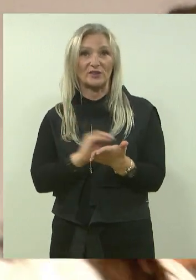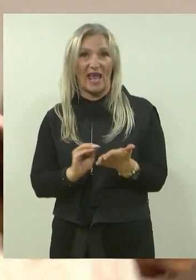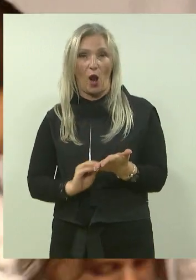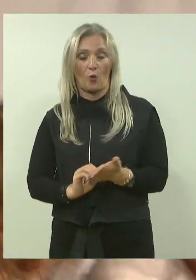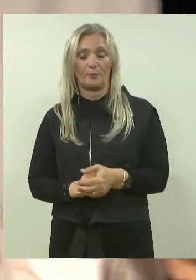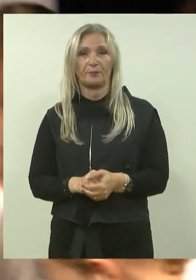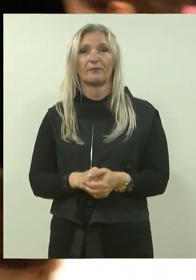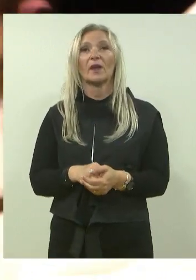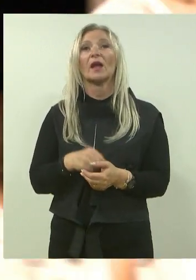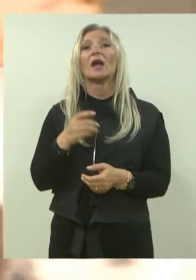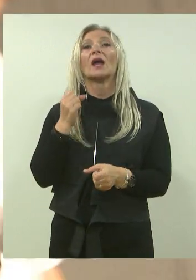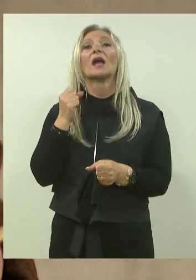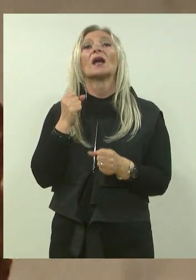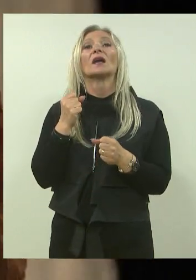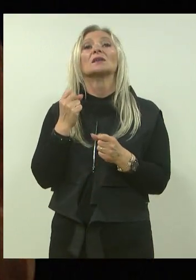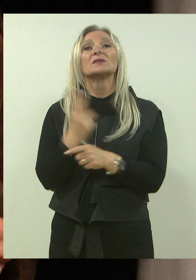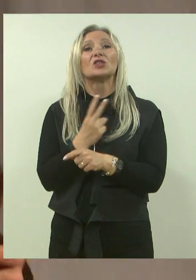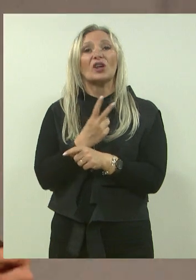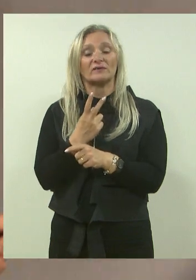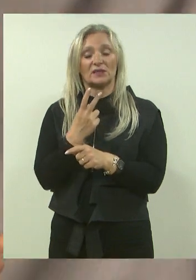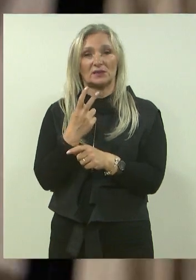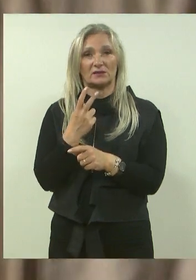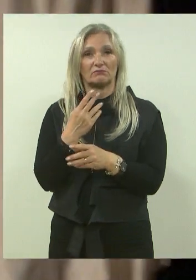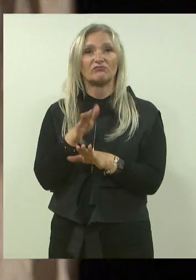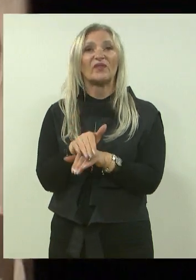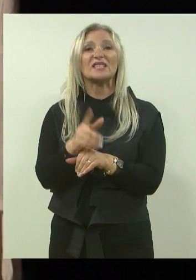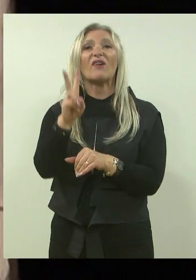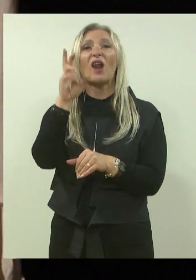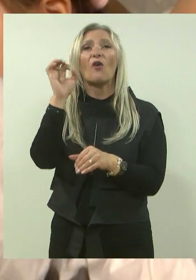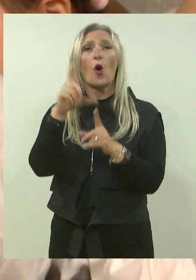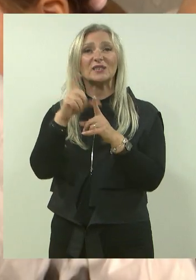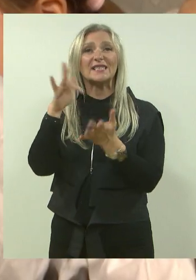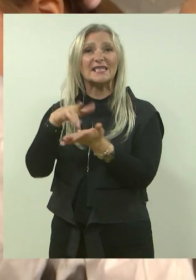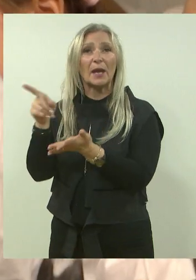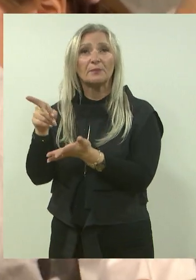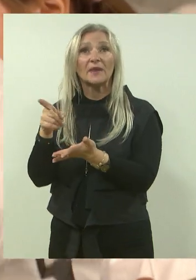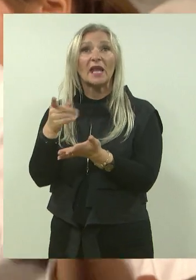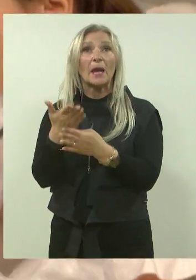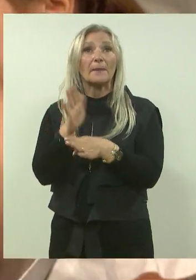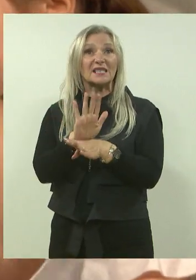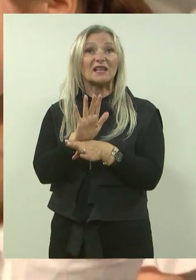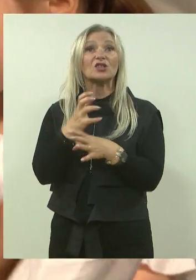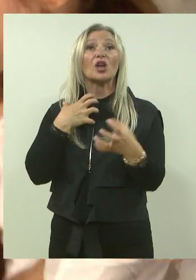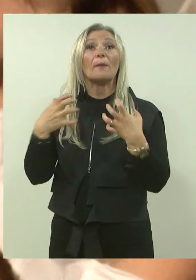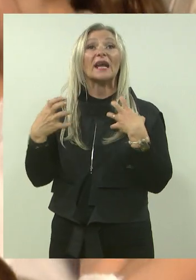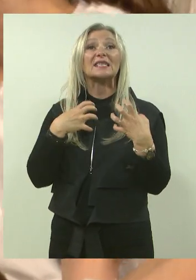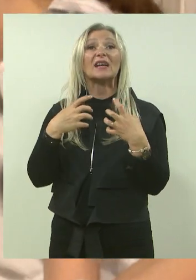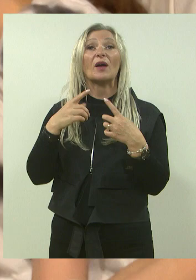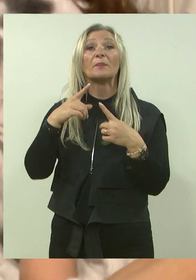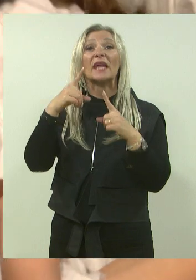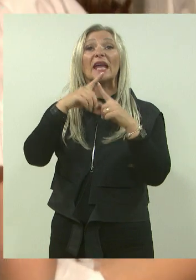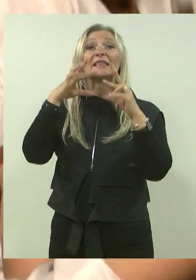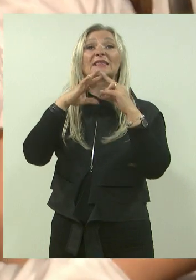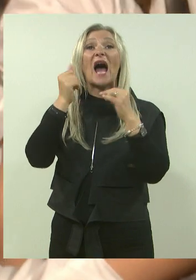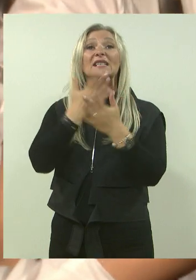državne selektorice na Državnom festivalu kazališnih amatera u Vodicama, Međimursku županiju predstavljat će predstave Tarzan i svinja na